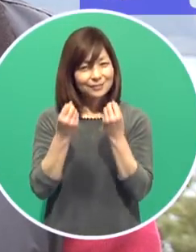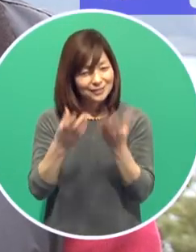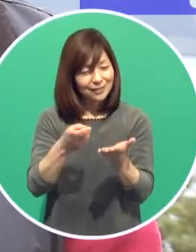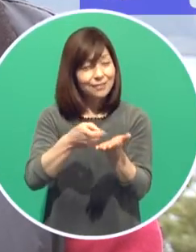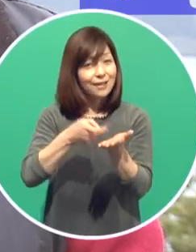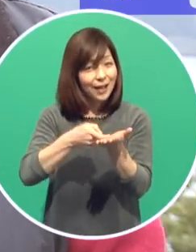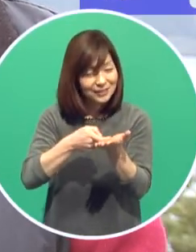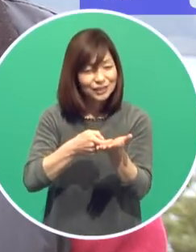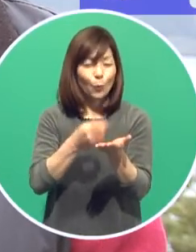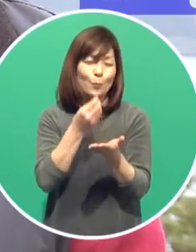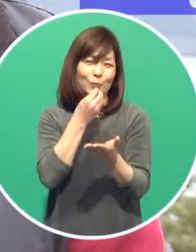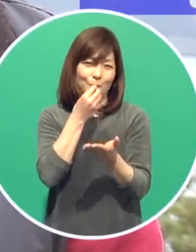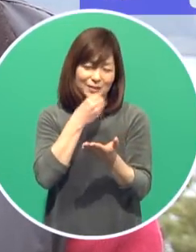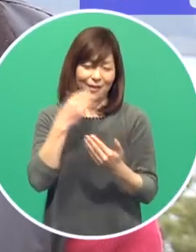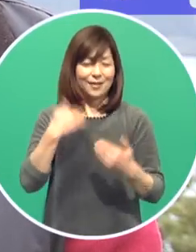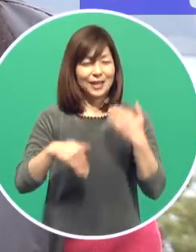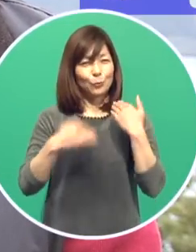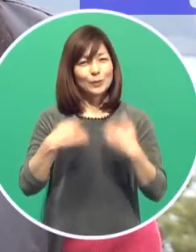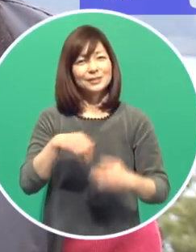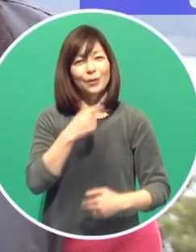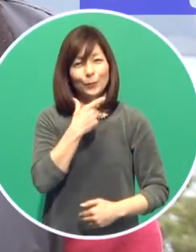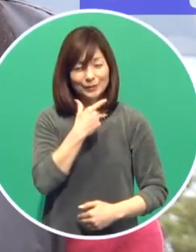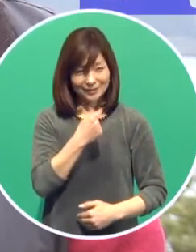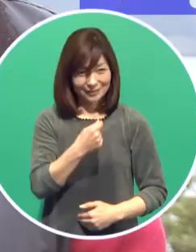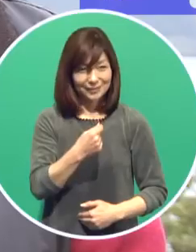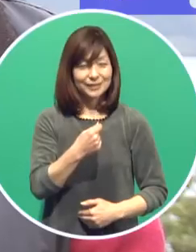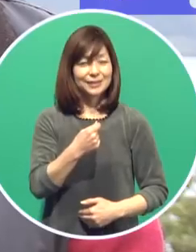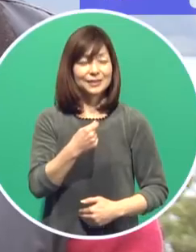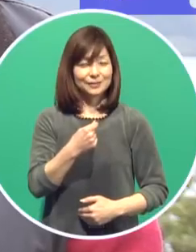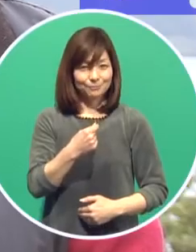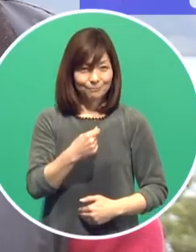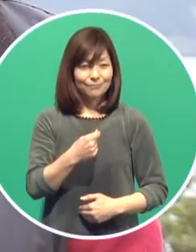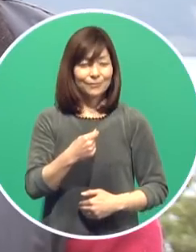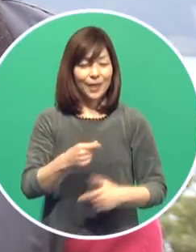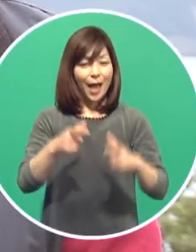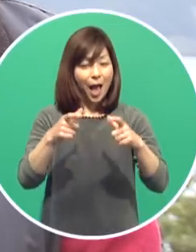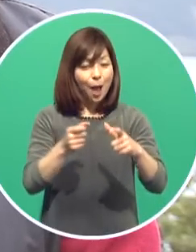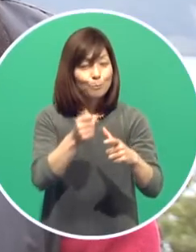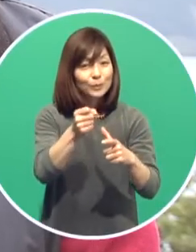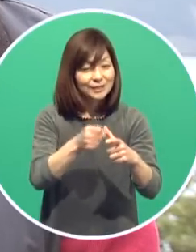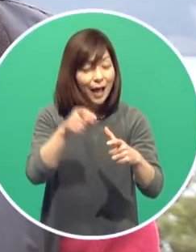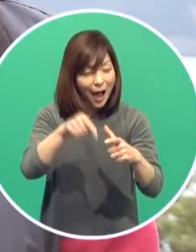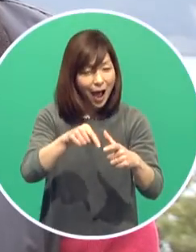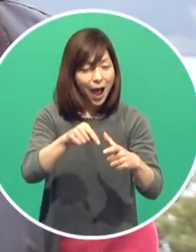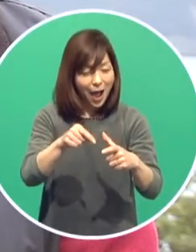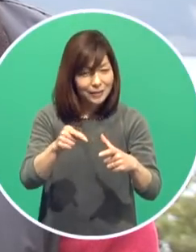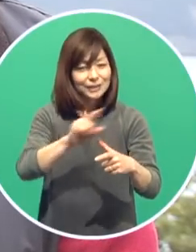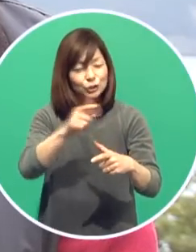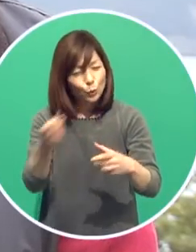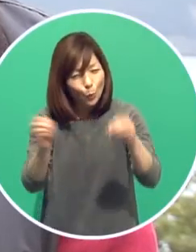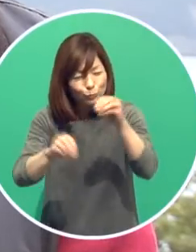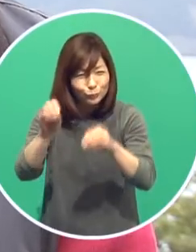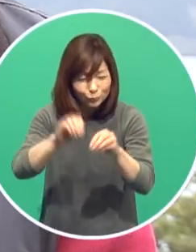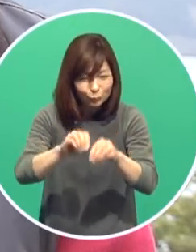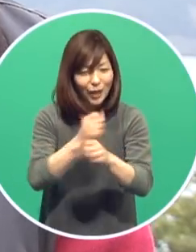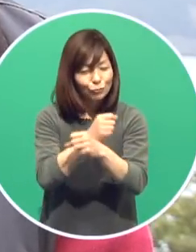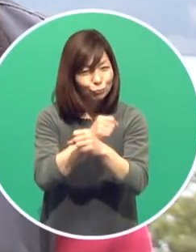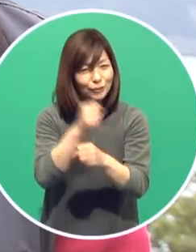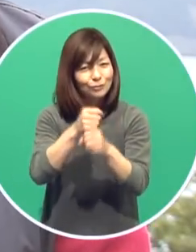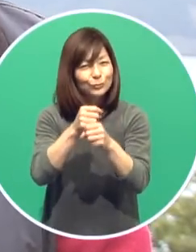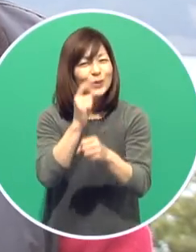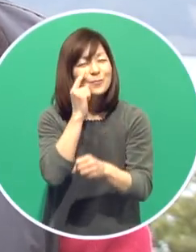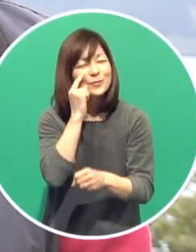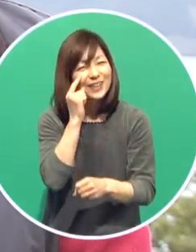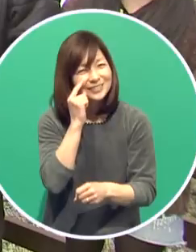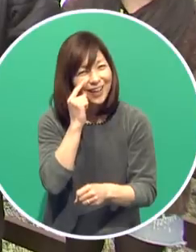の牡蠣を食べて堪能してもらいたいなということで、まあ、ピザに使いたいということで、そういうの工夫して作るようになりました。